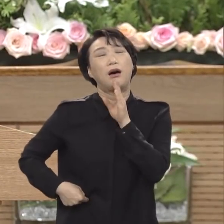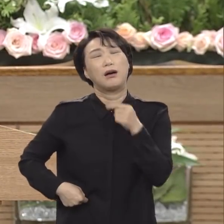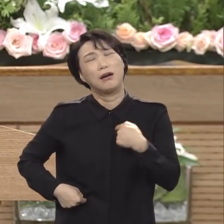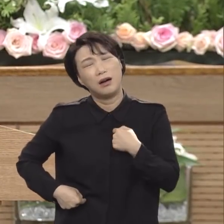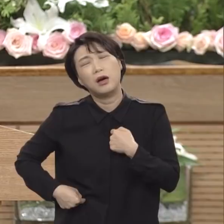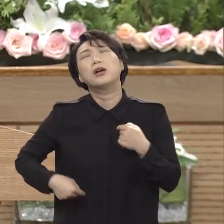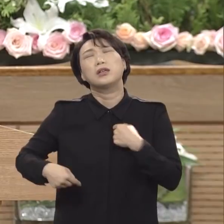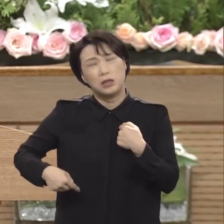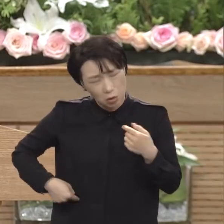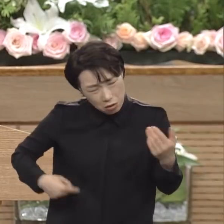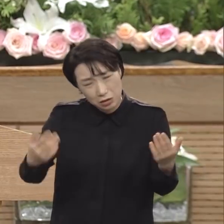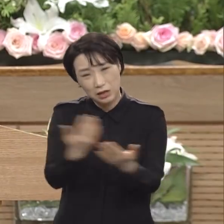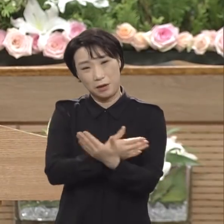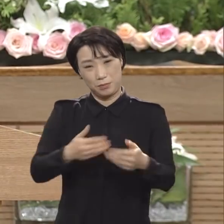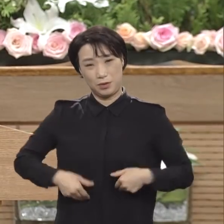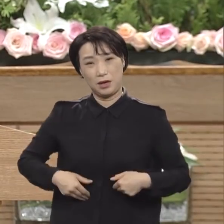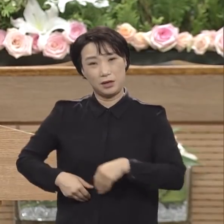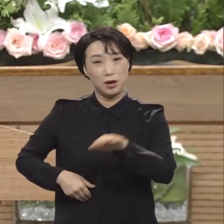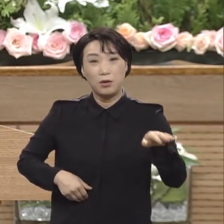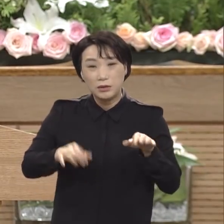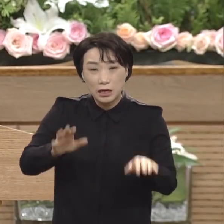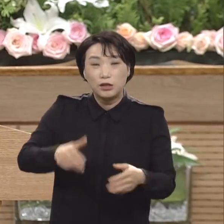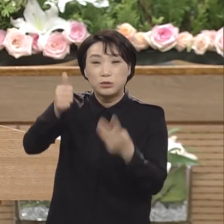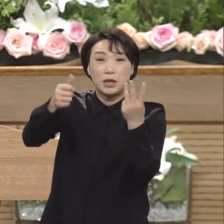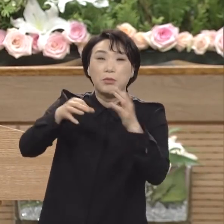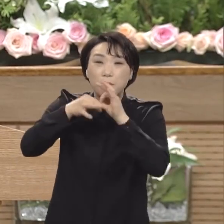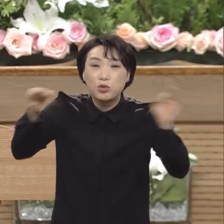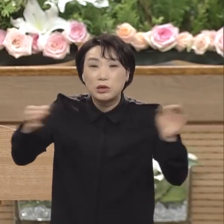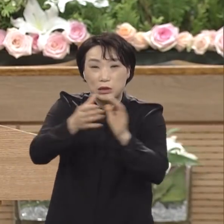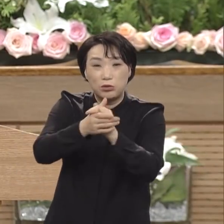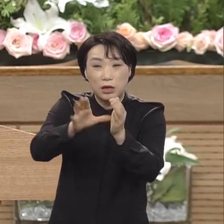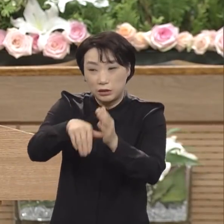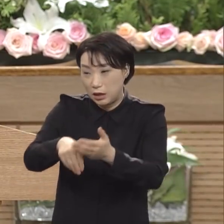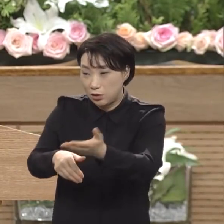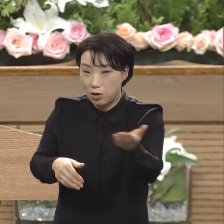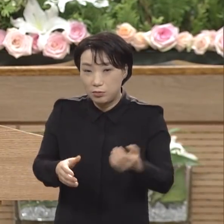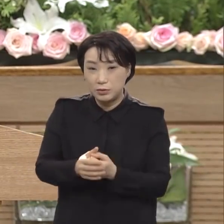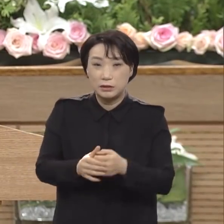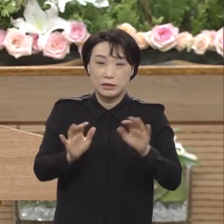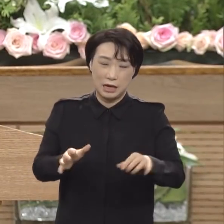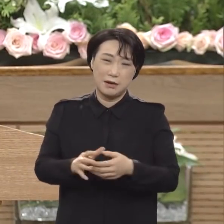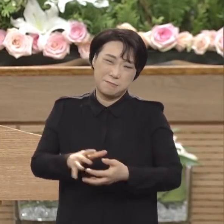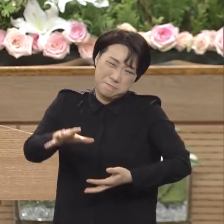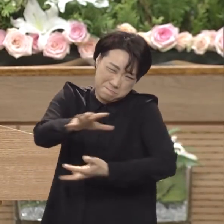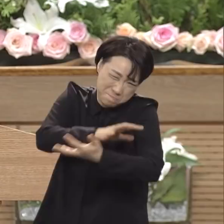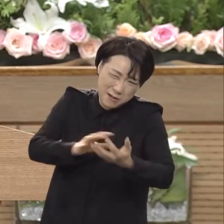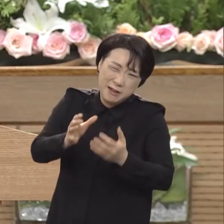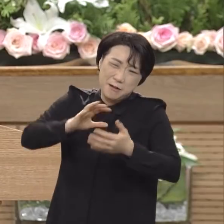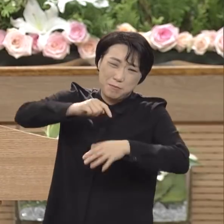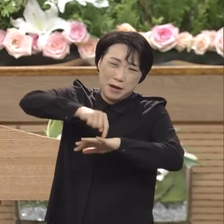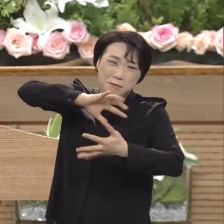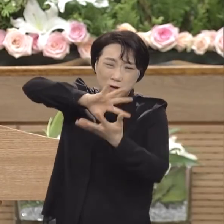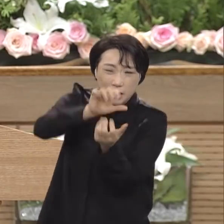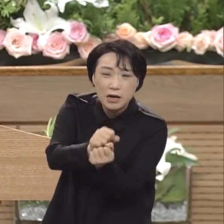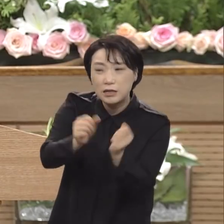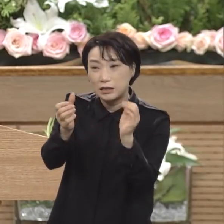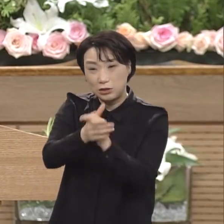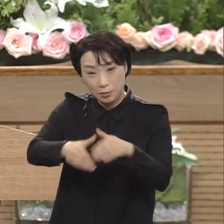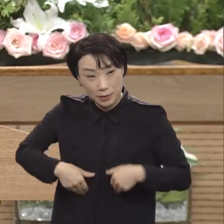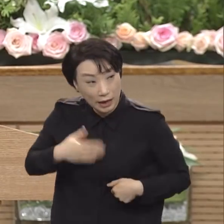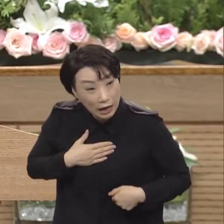돼. 우리가 주여 삼창하고 기도할 때 아주 난리 난 것처럼 해서